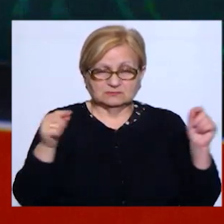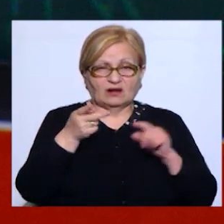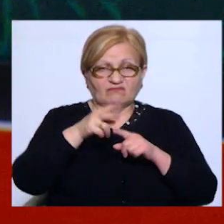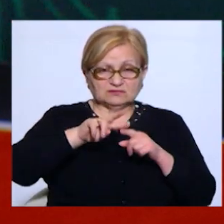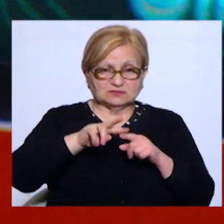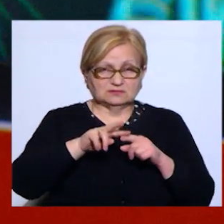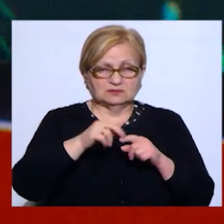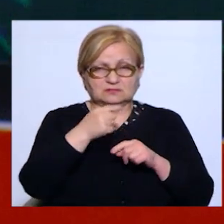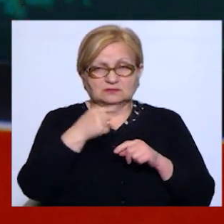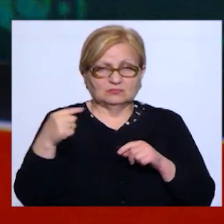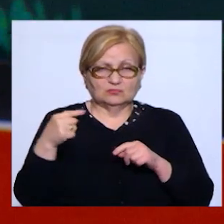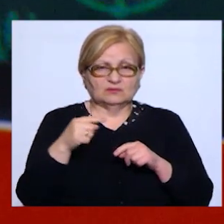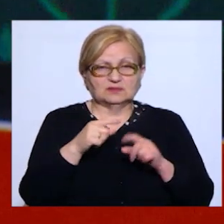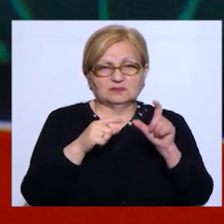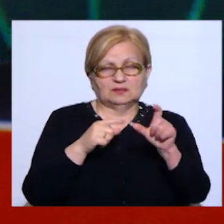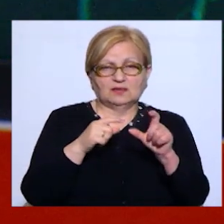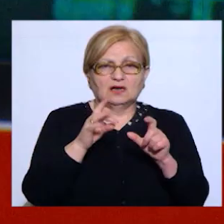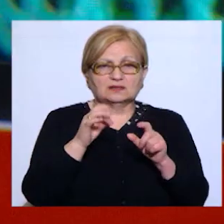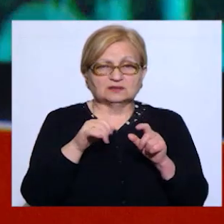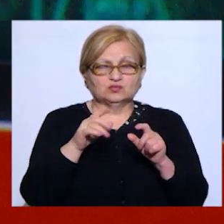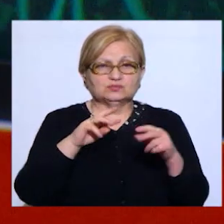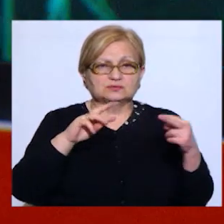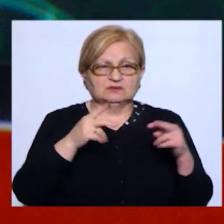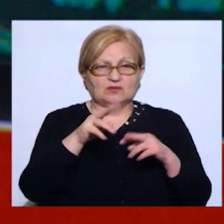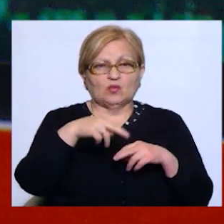კვადრატს გამოკლებული რადიუსის კვადრატი. ესე იგი ესენი ტოლია.